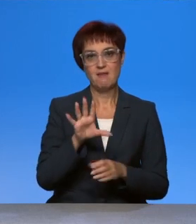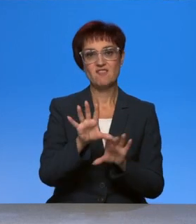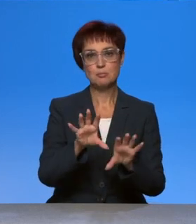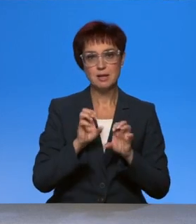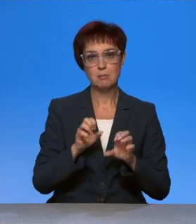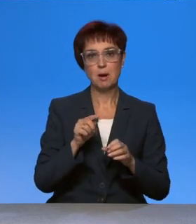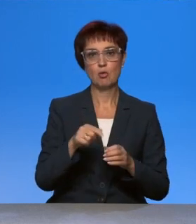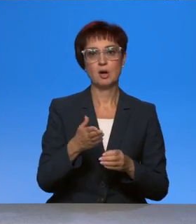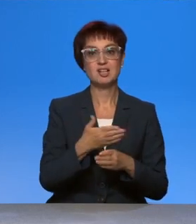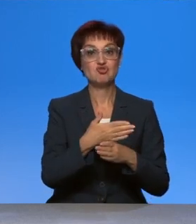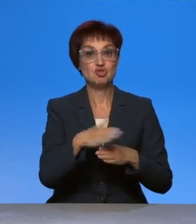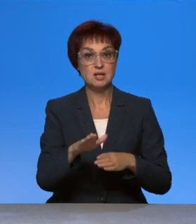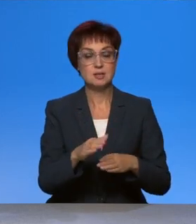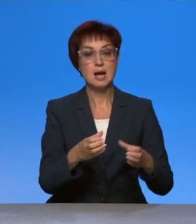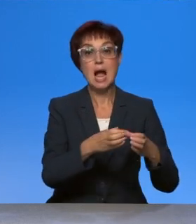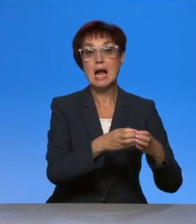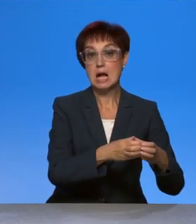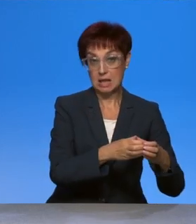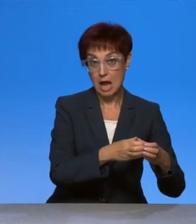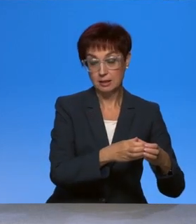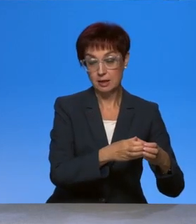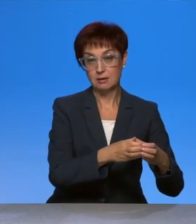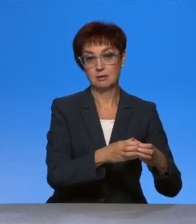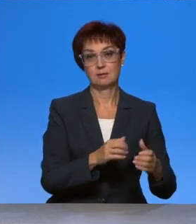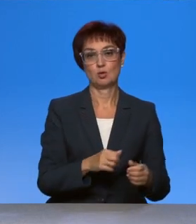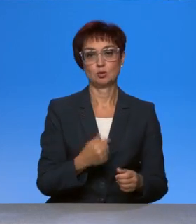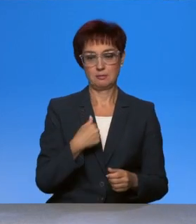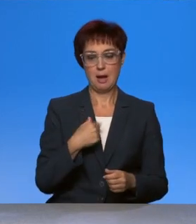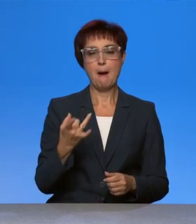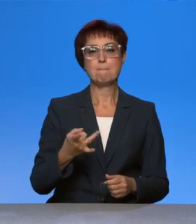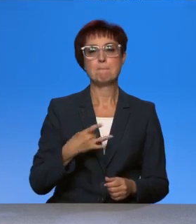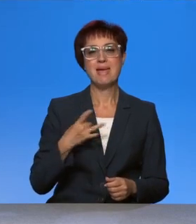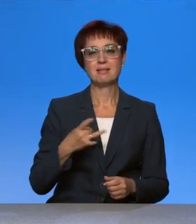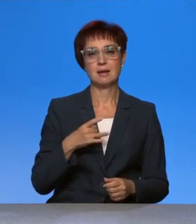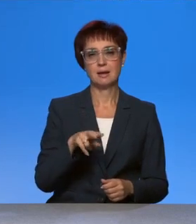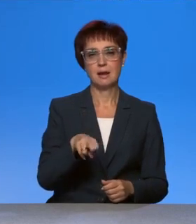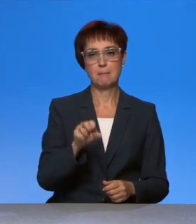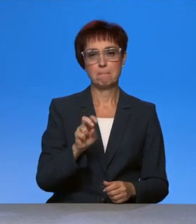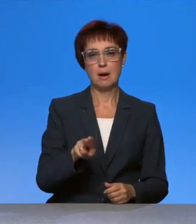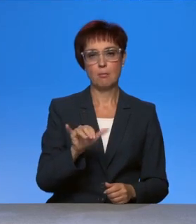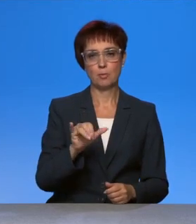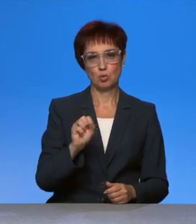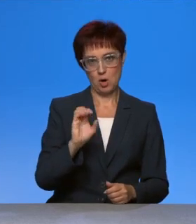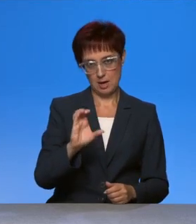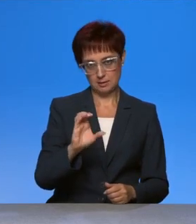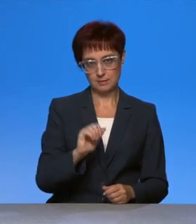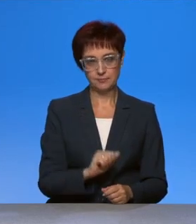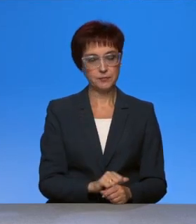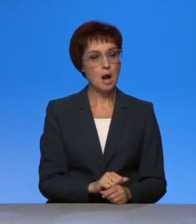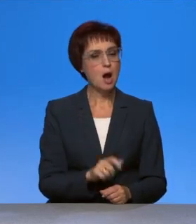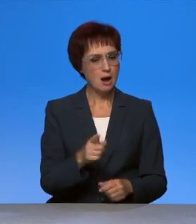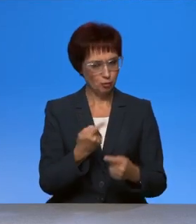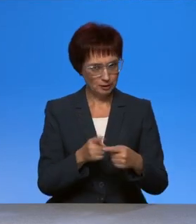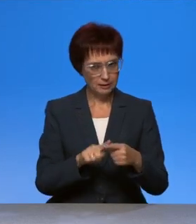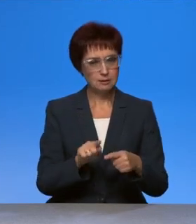сейчас опять упомянули клан. Клановая структура по-прежнему сохранилась? Да. Или это уже